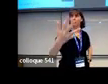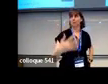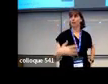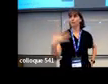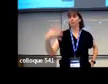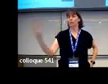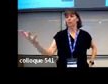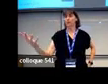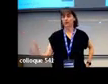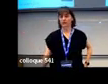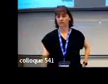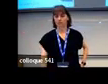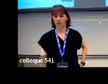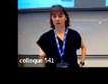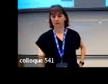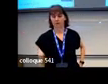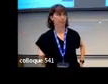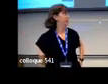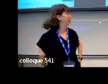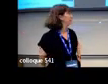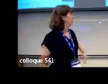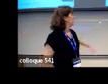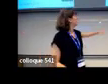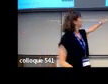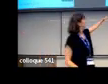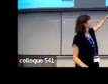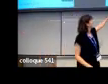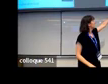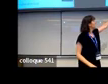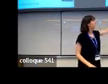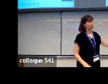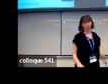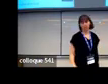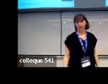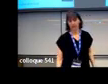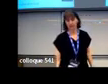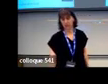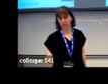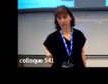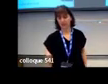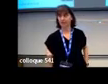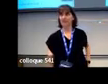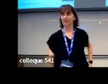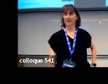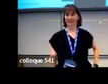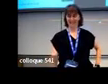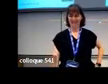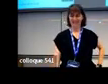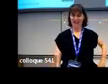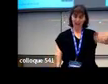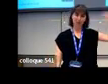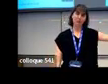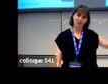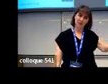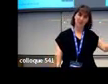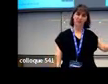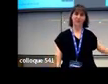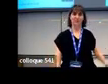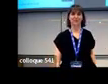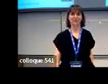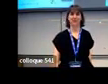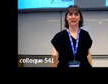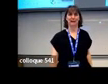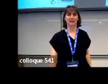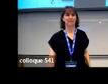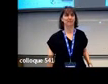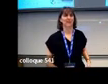simplement aller sur un répertoire puis voir ce qu'on a fait. Puis, on est en train de faire l'unité 3. Il me reste 8 chapitres à faire avec une 2e